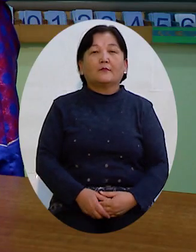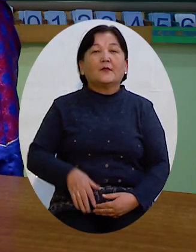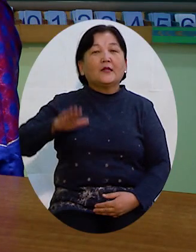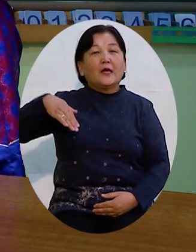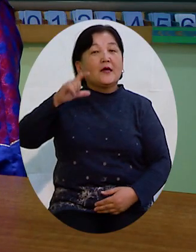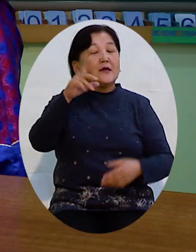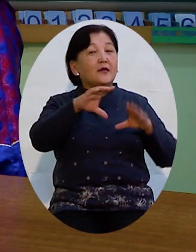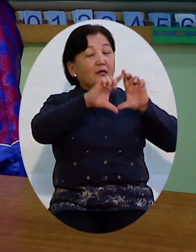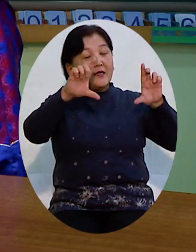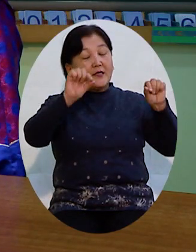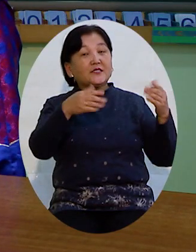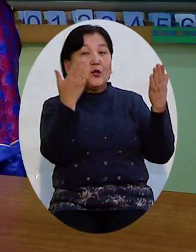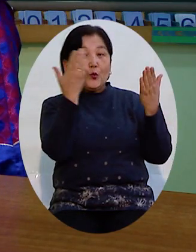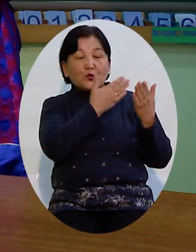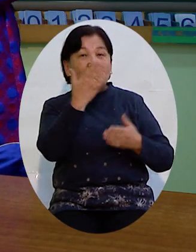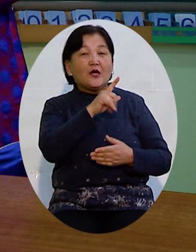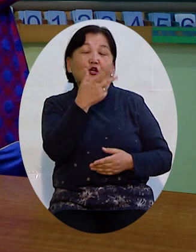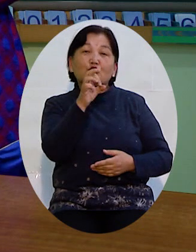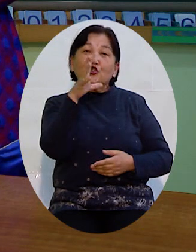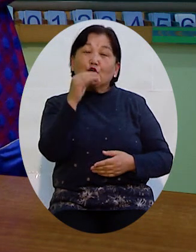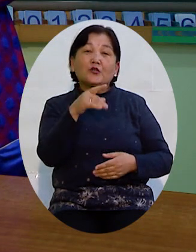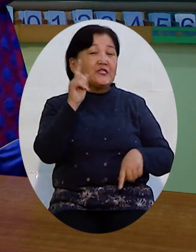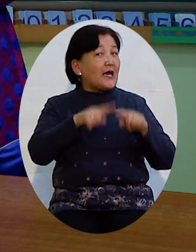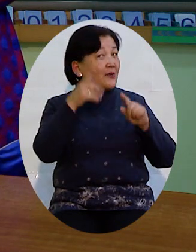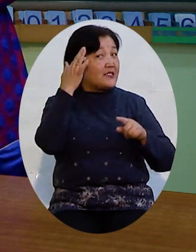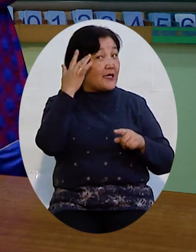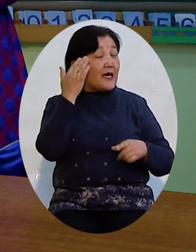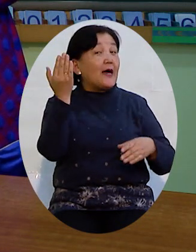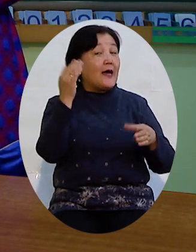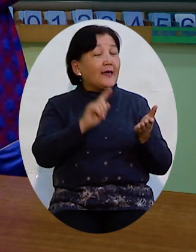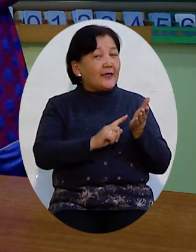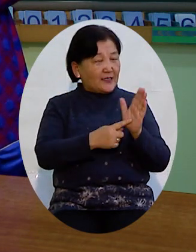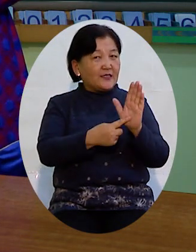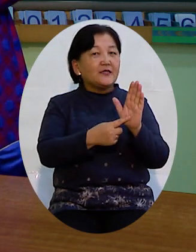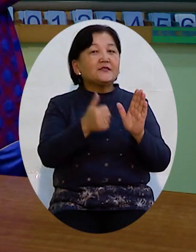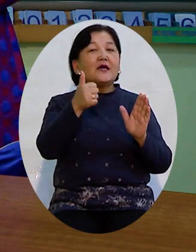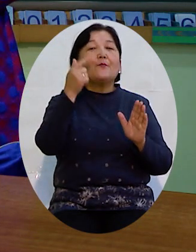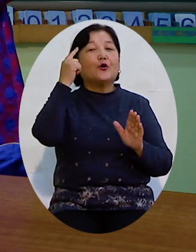Дараах хэсгийг уншаад зохиолч ямар санаа илэрхийлснийг бодорой.